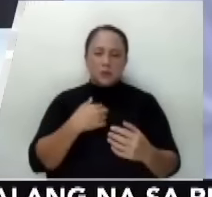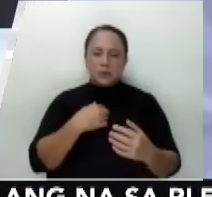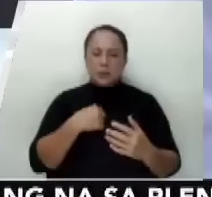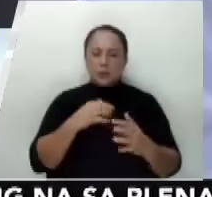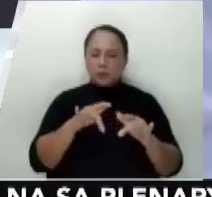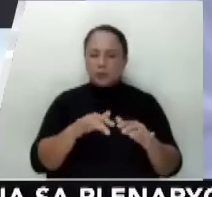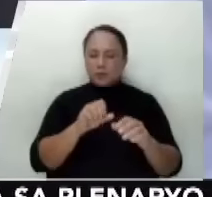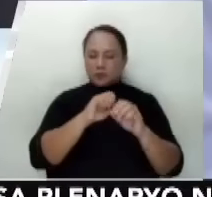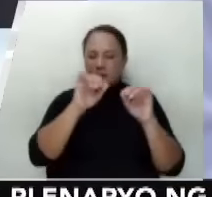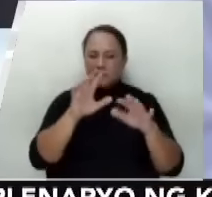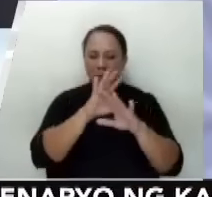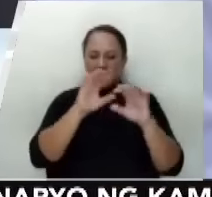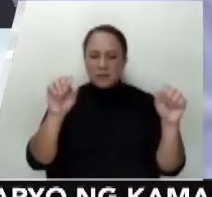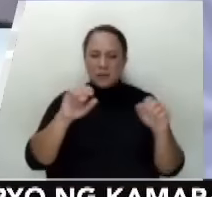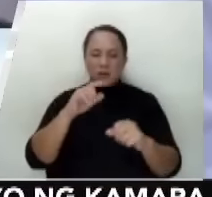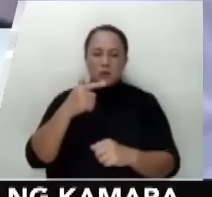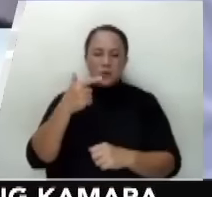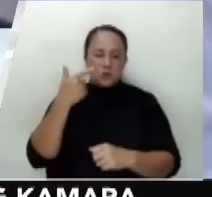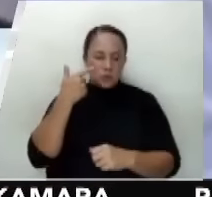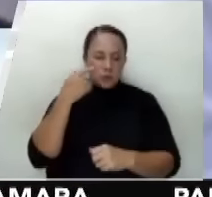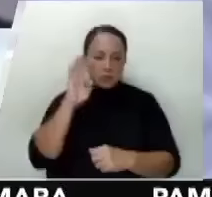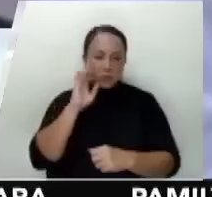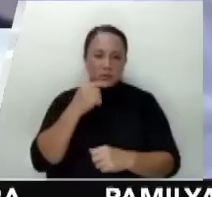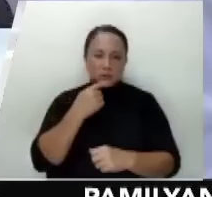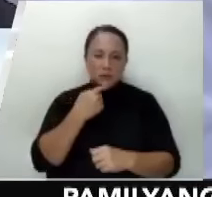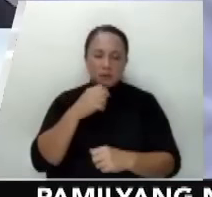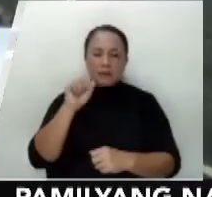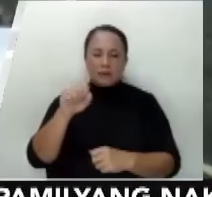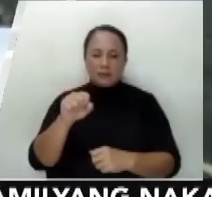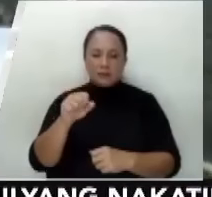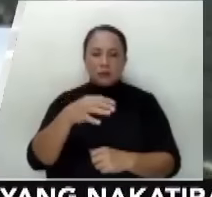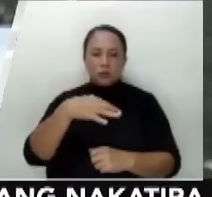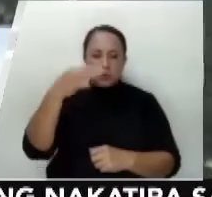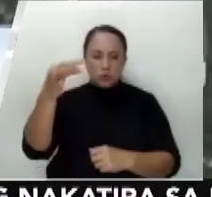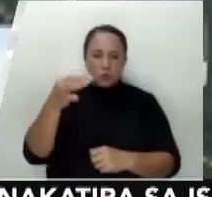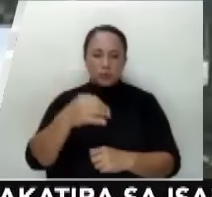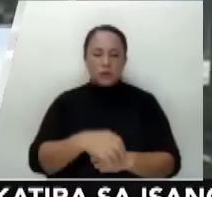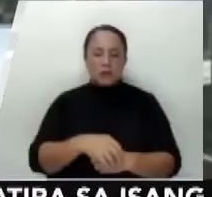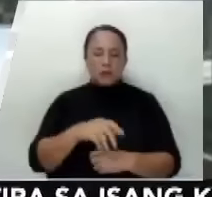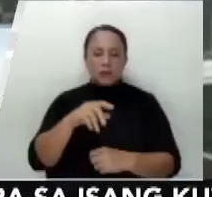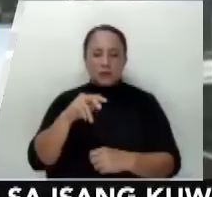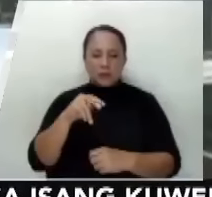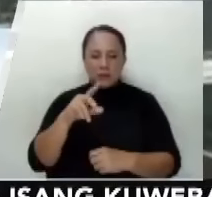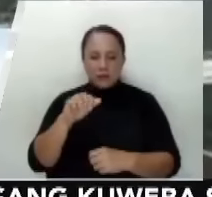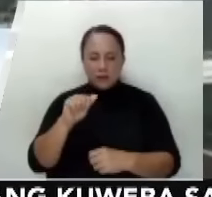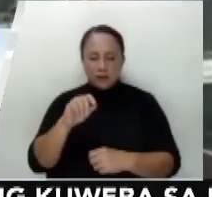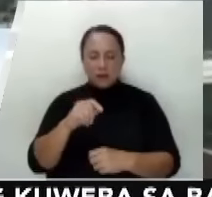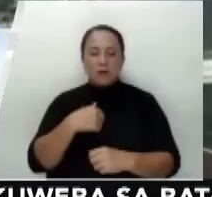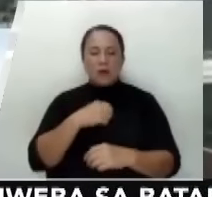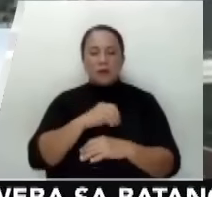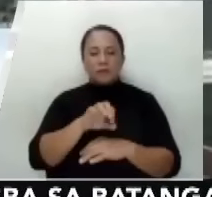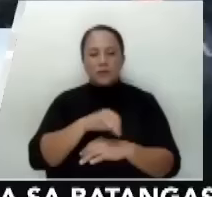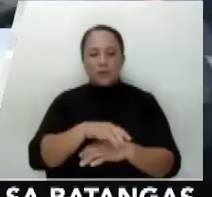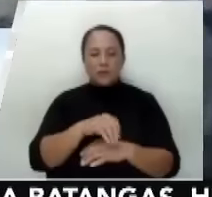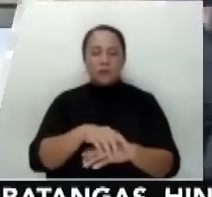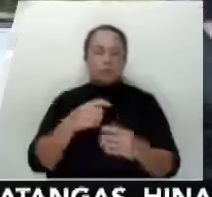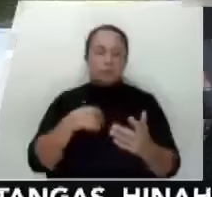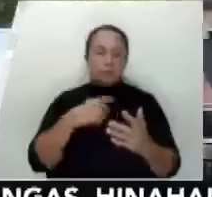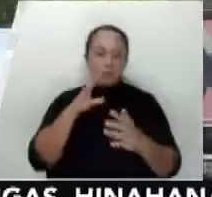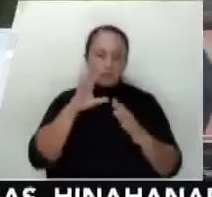President George Barcelon. Kinumpirma niyang itinalaga siya ng Pangulo sa LEDAC, isang advisory body na nagpapayo sa Pangulo para sa